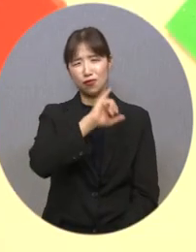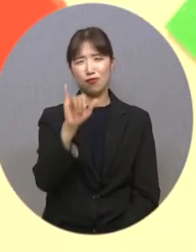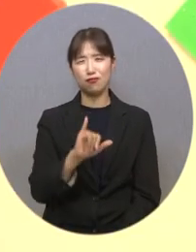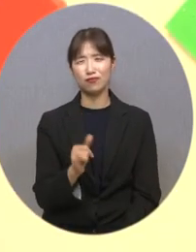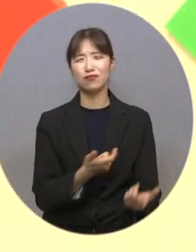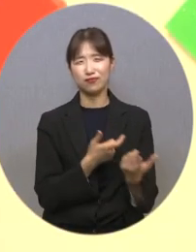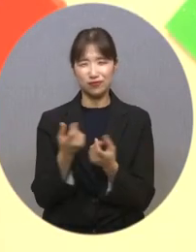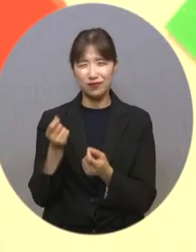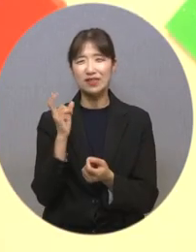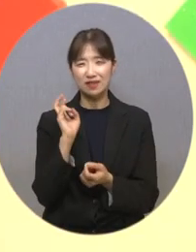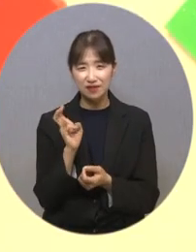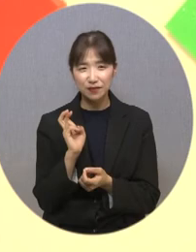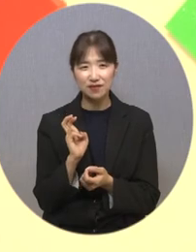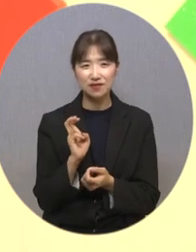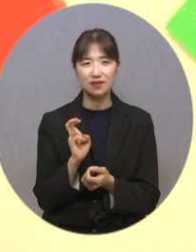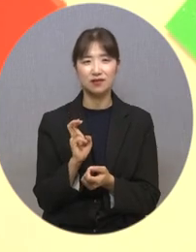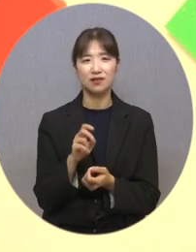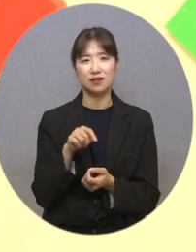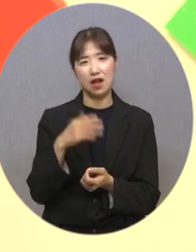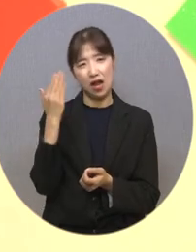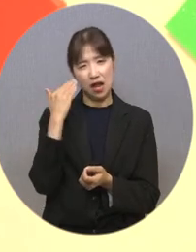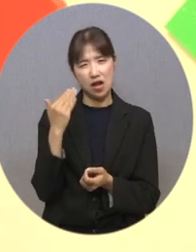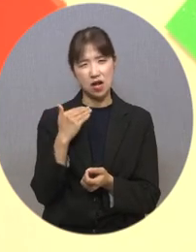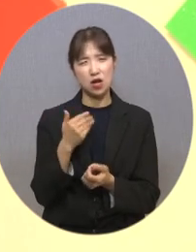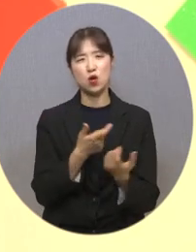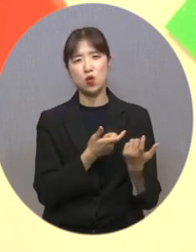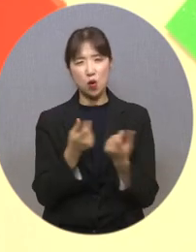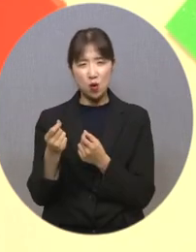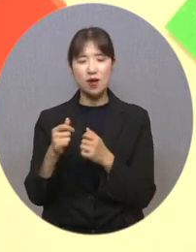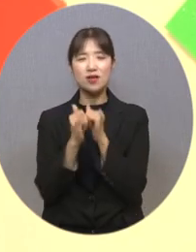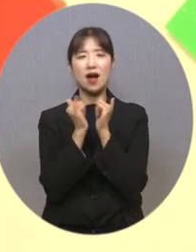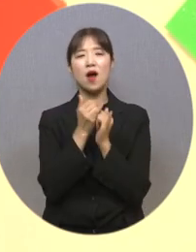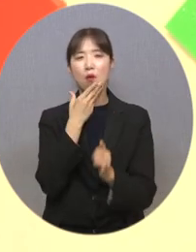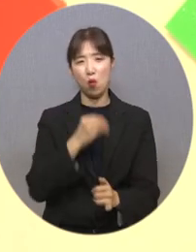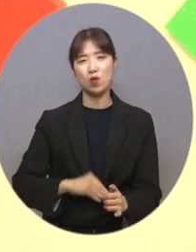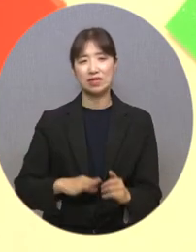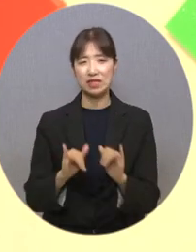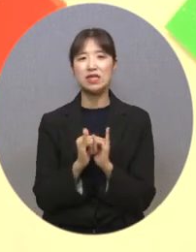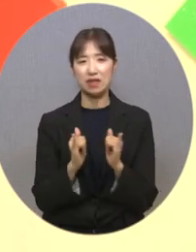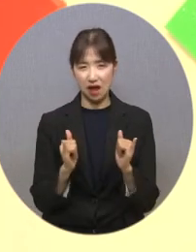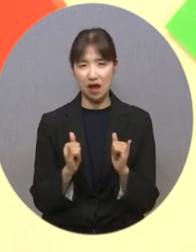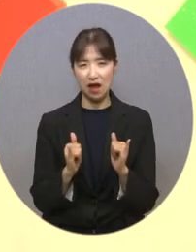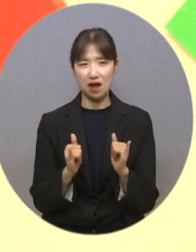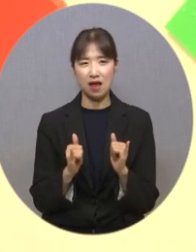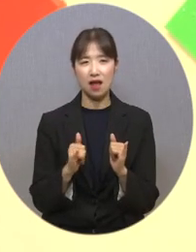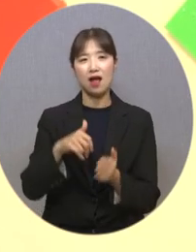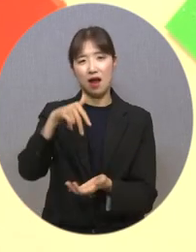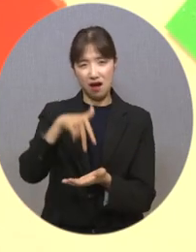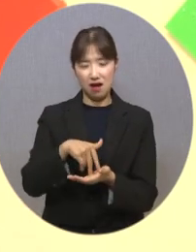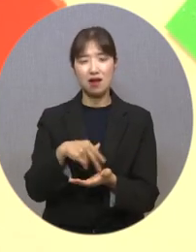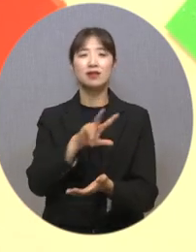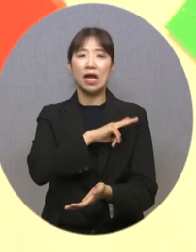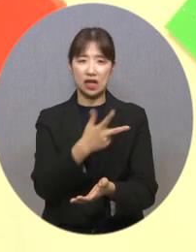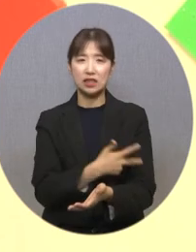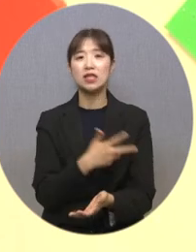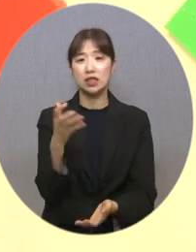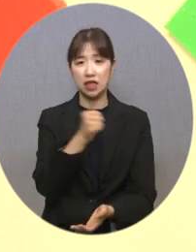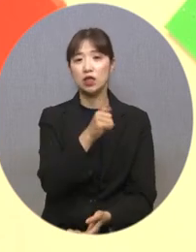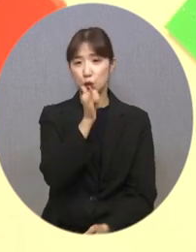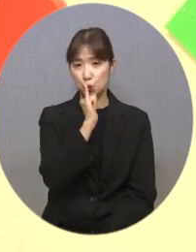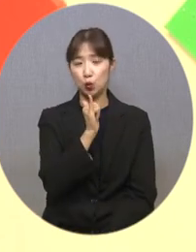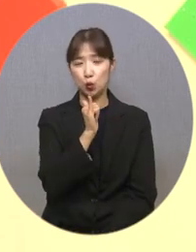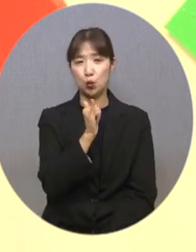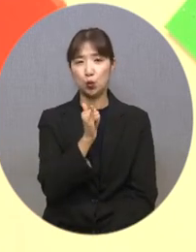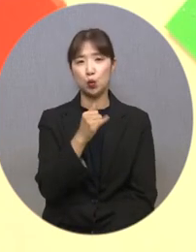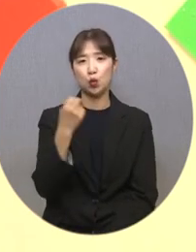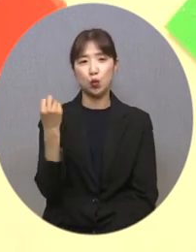전국적인 부분인데요. 네. 우리나라는 똑같은 어떤 사회복지사입니다. 또 똑같은 사회복지 자격증을 가지고 있어요.